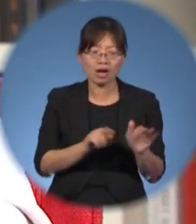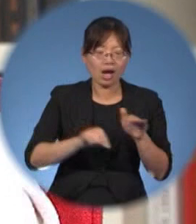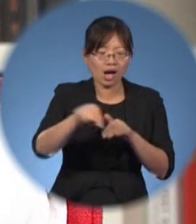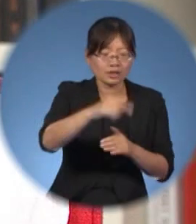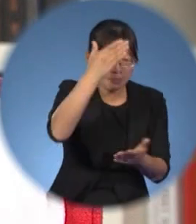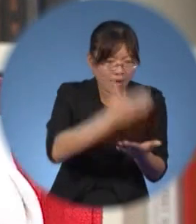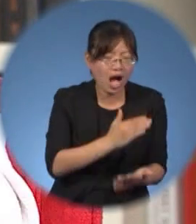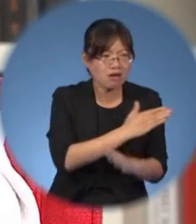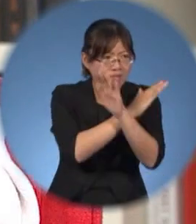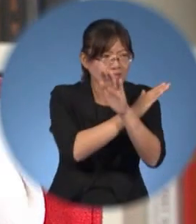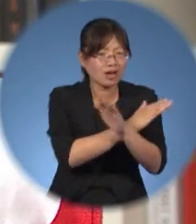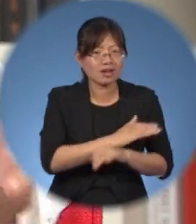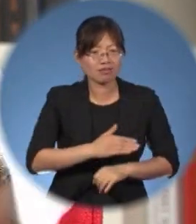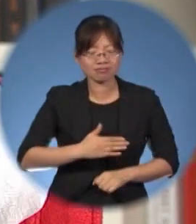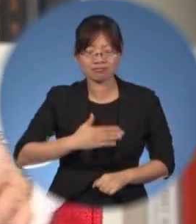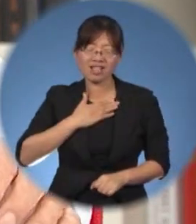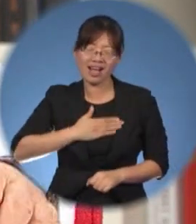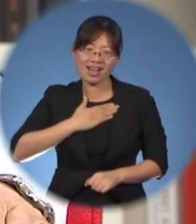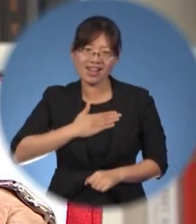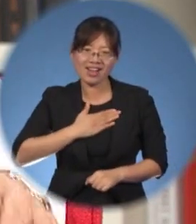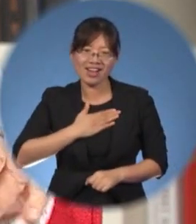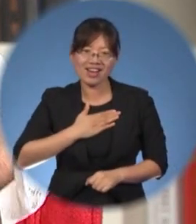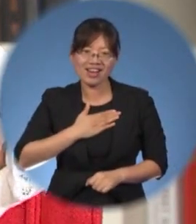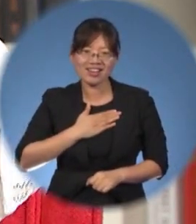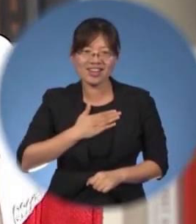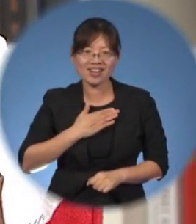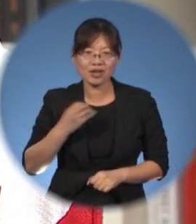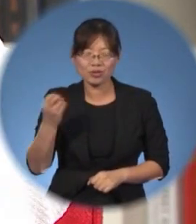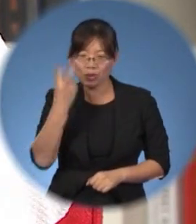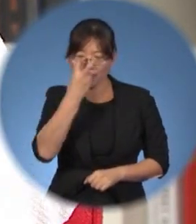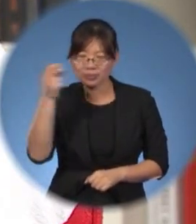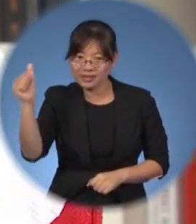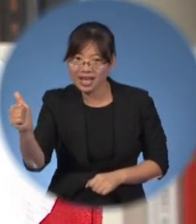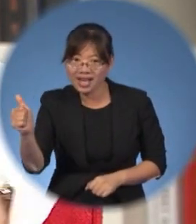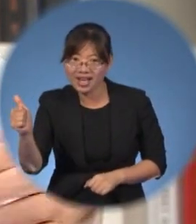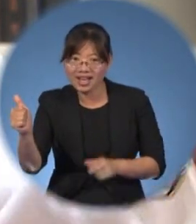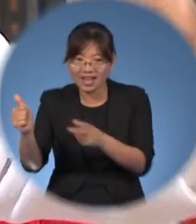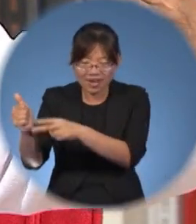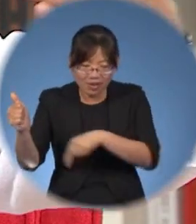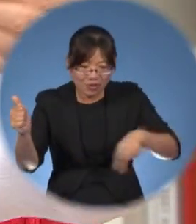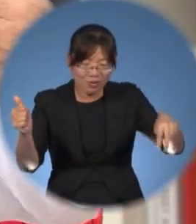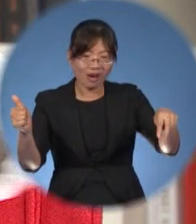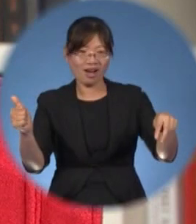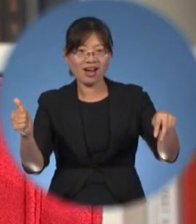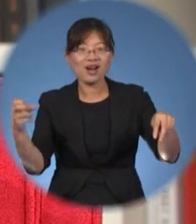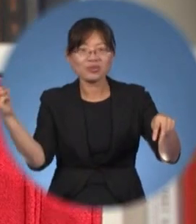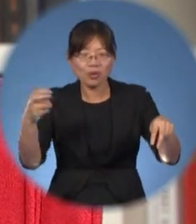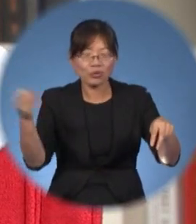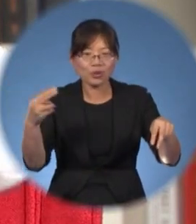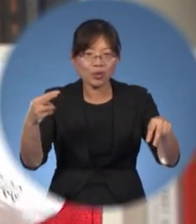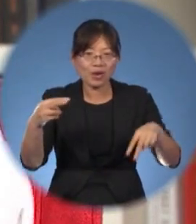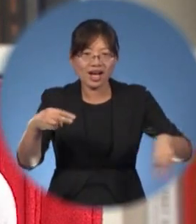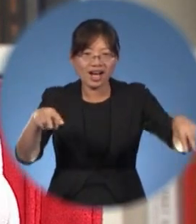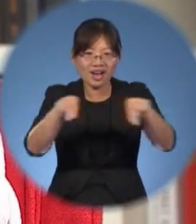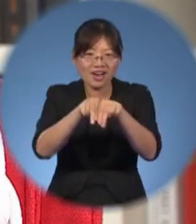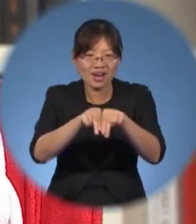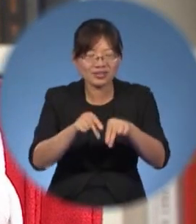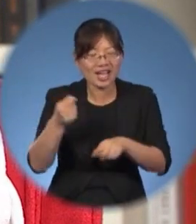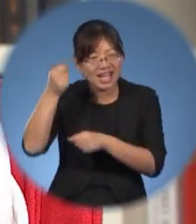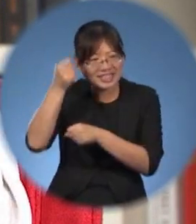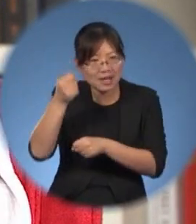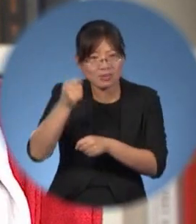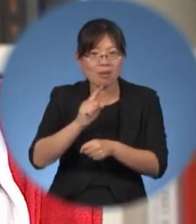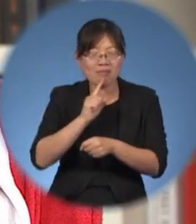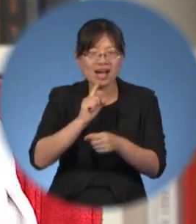알았다고. 그럼 내가 이따가 또 나가시고 이쪽에 와 있다가 여러분 여기 있는 바람에 또 나갔어. 그 냉면 얘기를 하려고